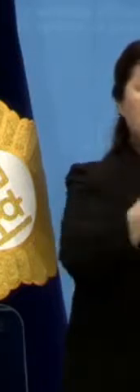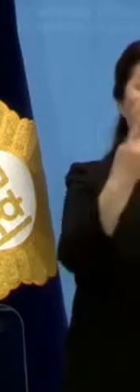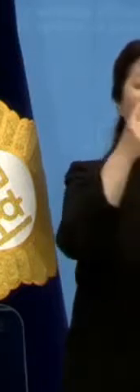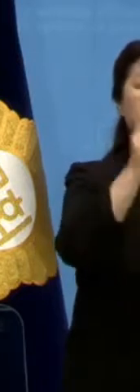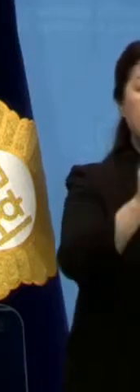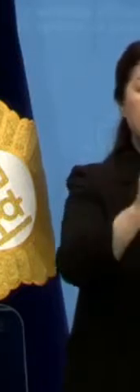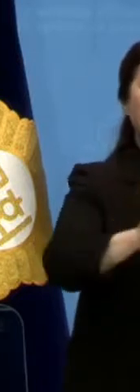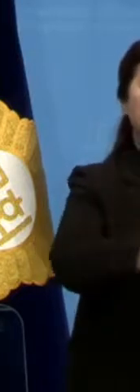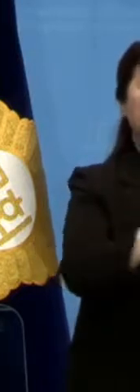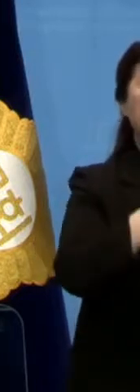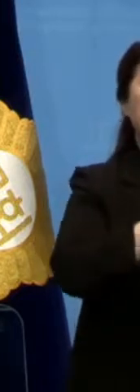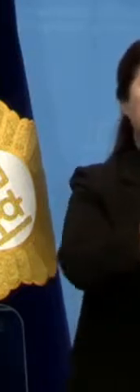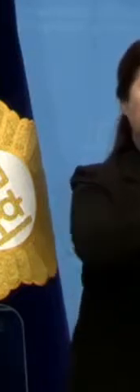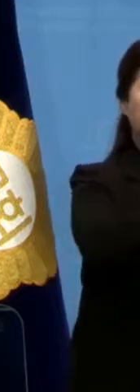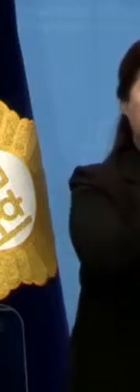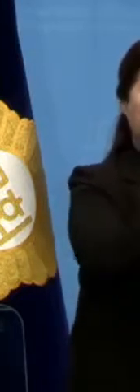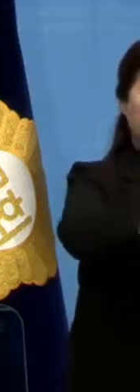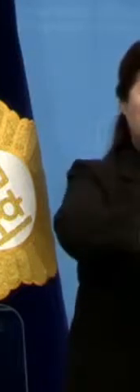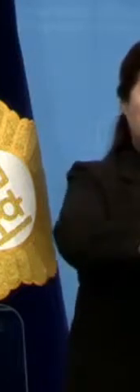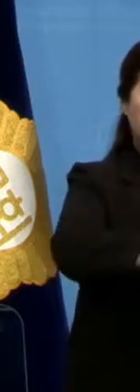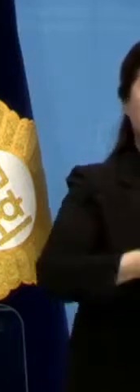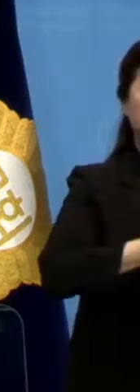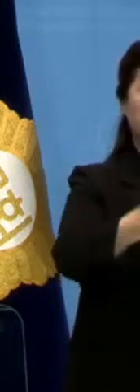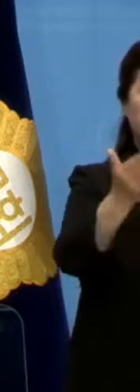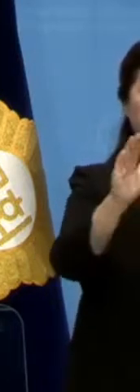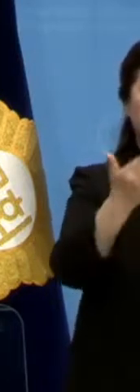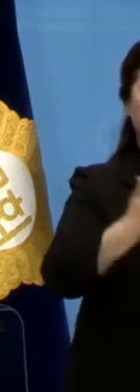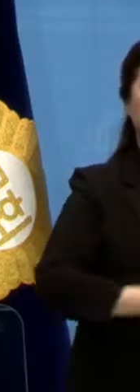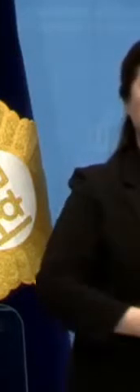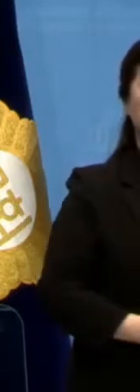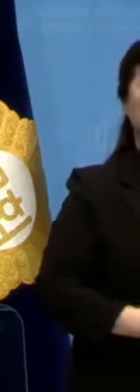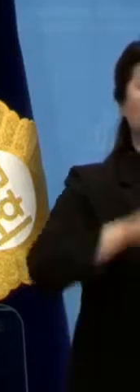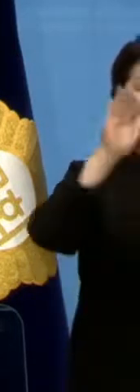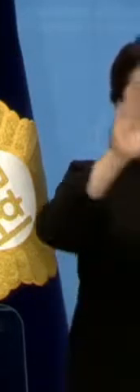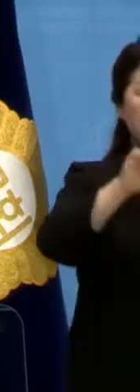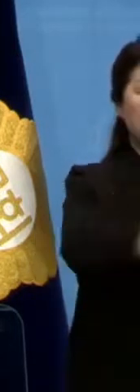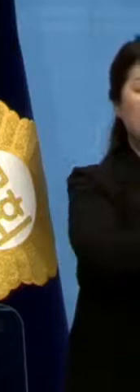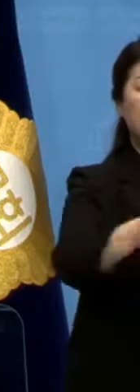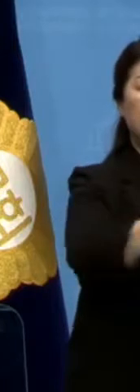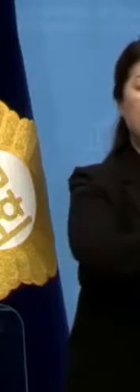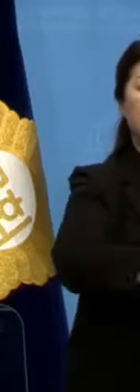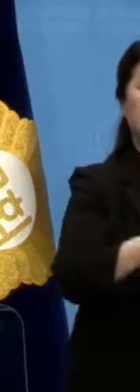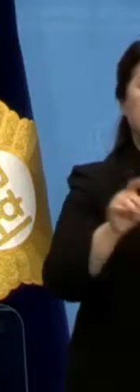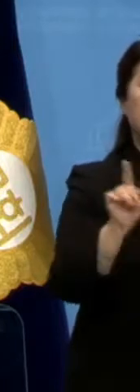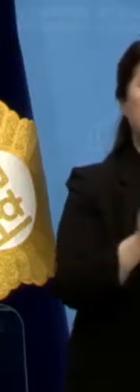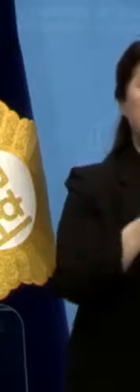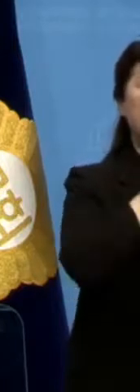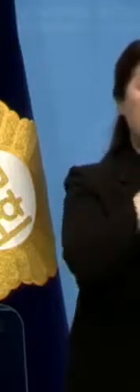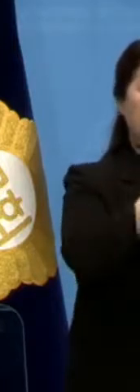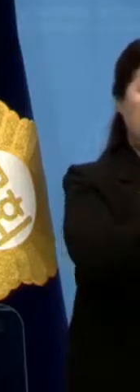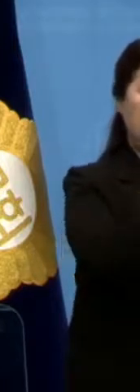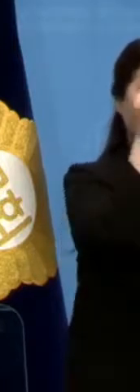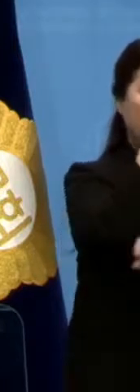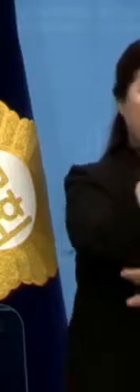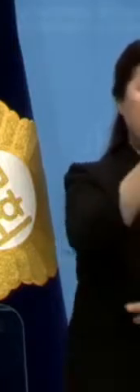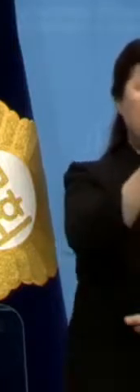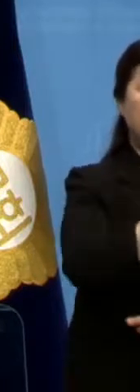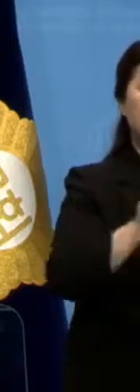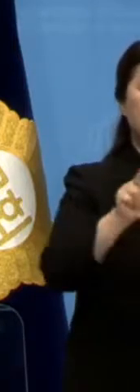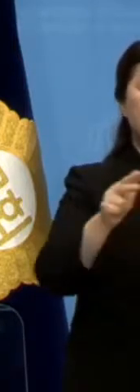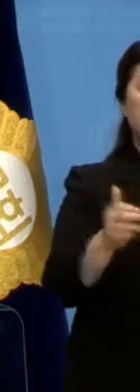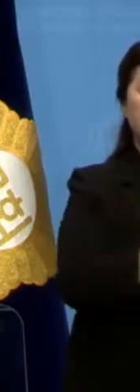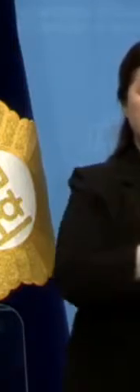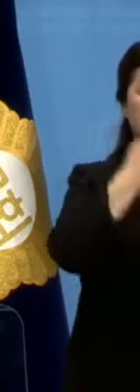2020년 활동보고서를 출간하게 되었습니다. 앞으로 특위는 본 보고서를 기틀 삼아